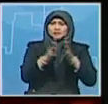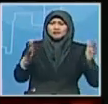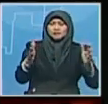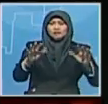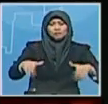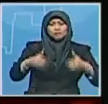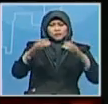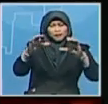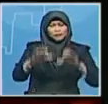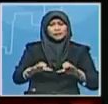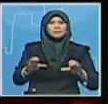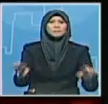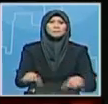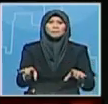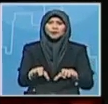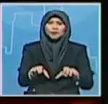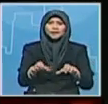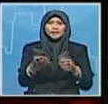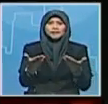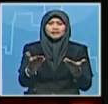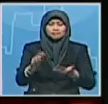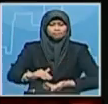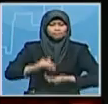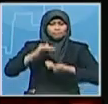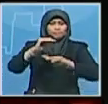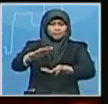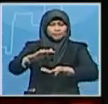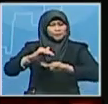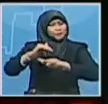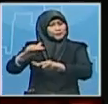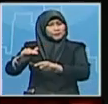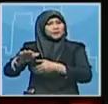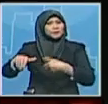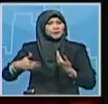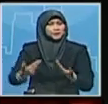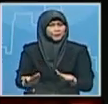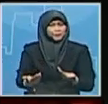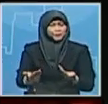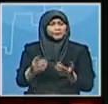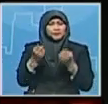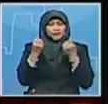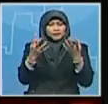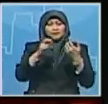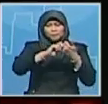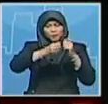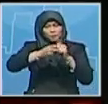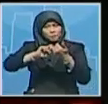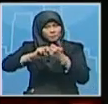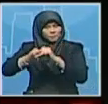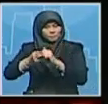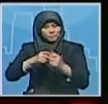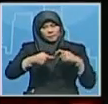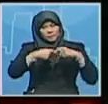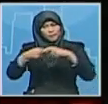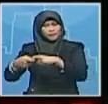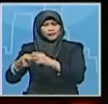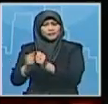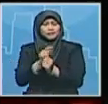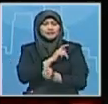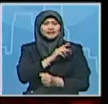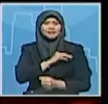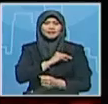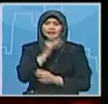implementasi dan juga deliverability ini nanti. Dan kita melihat banyak isu-isu yang terkait dengan kementerian ini juga, Datuk Seri,